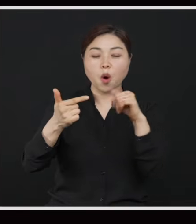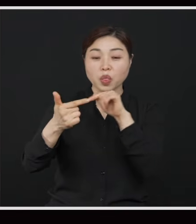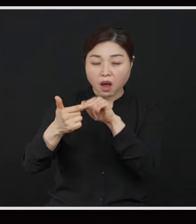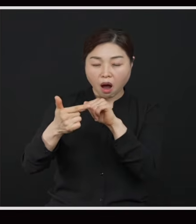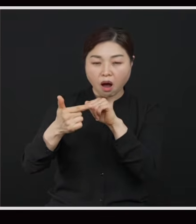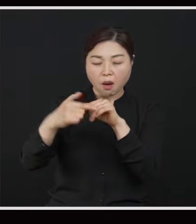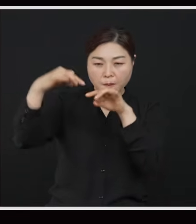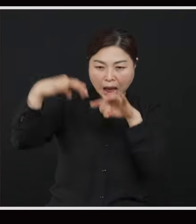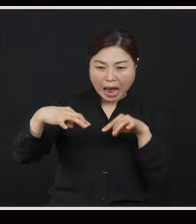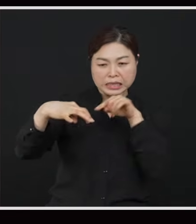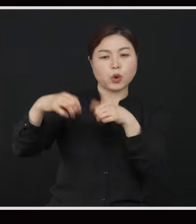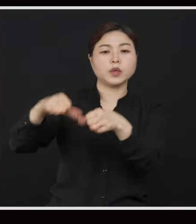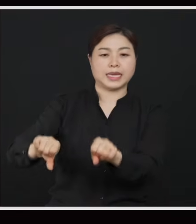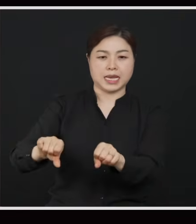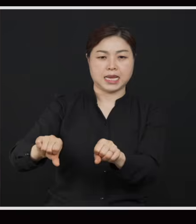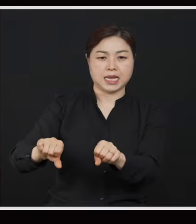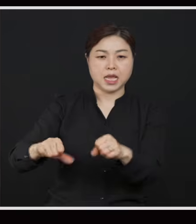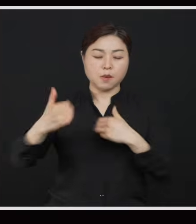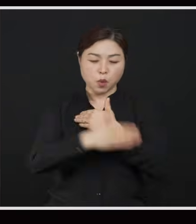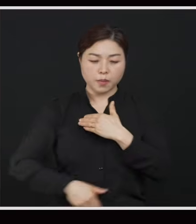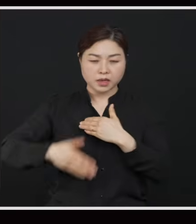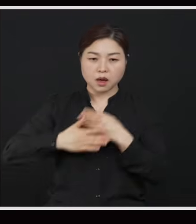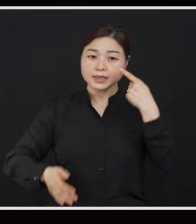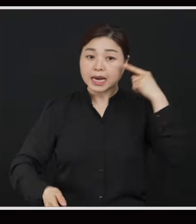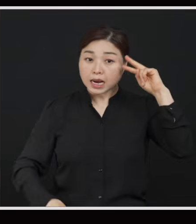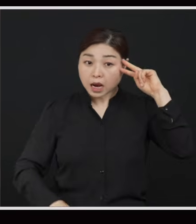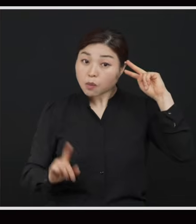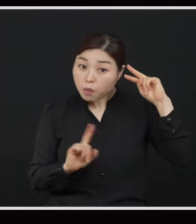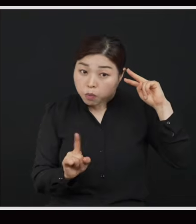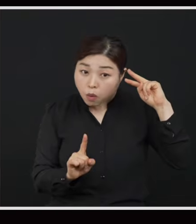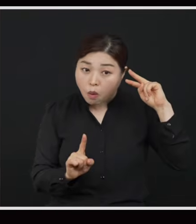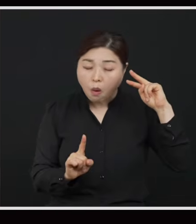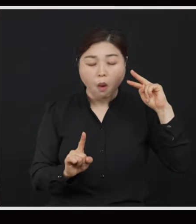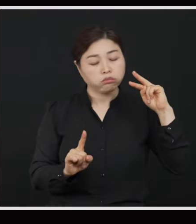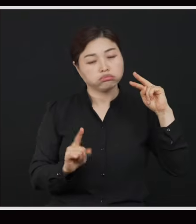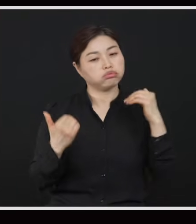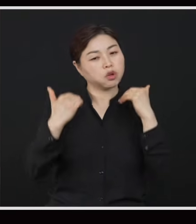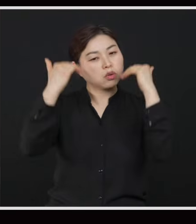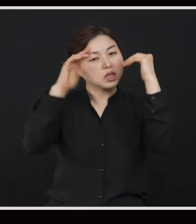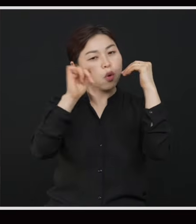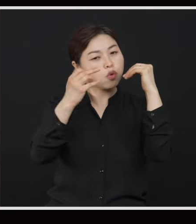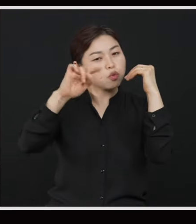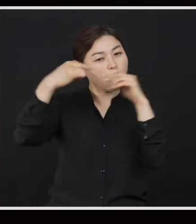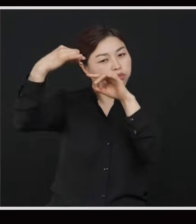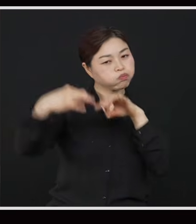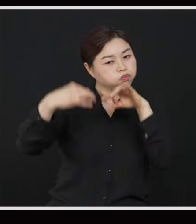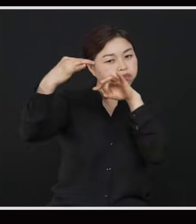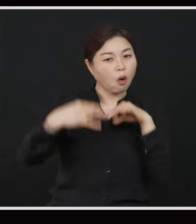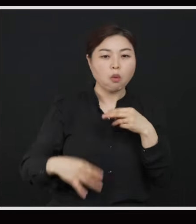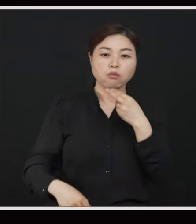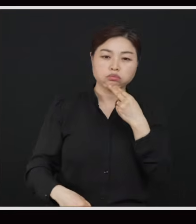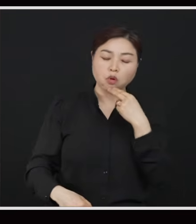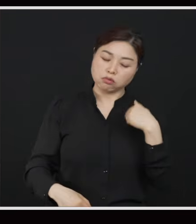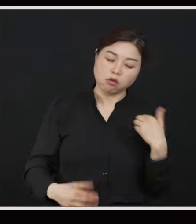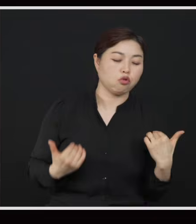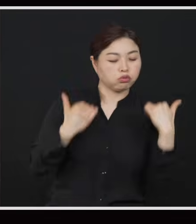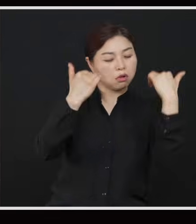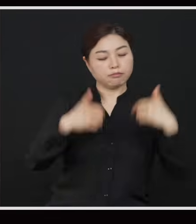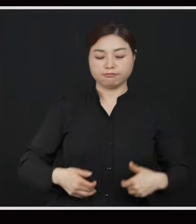그러니까 몸에서 착각을 하는 거예요. 성장 호르몬 신호를 안 보내주시네. 그러면 우린 성장하지